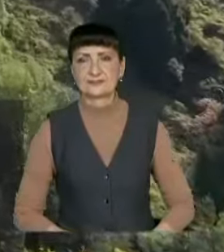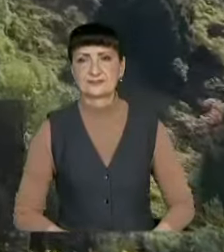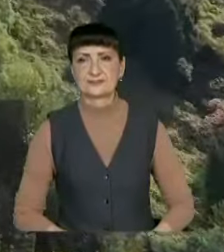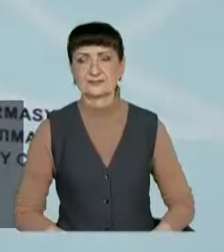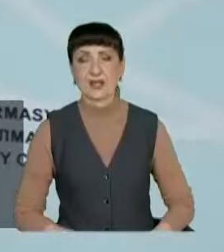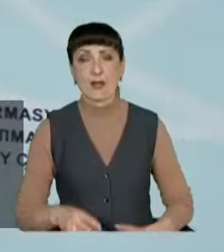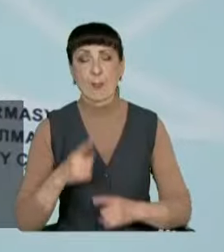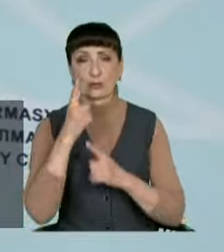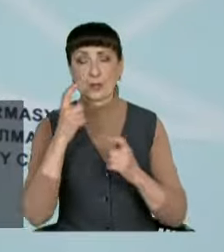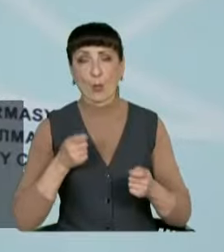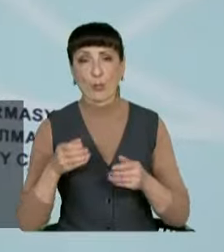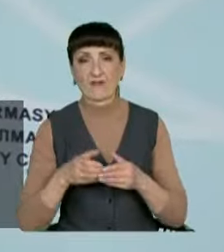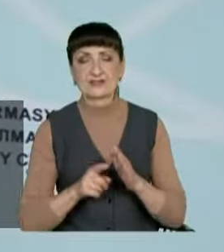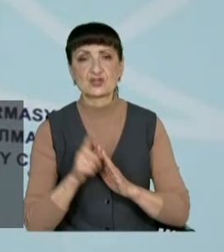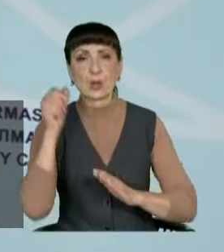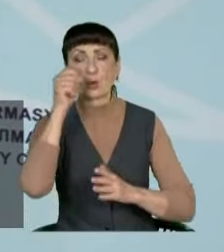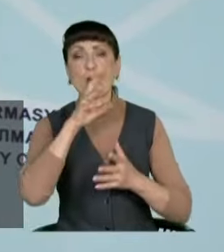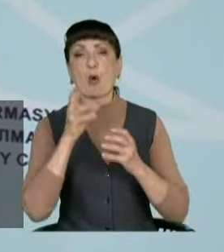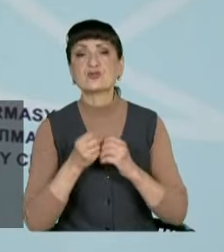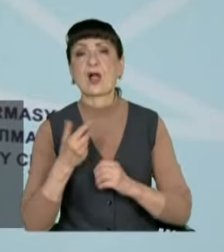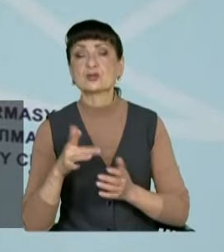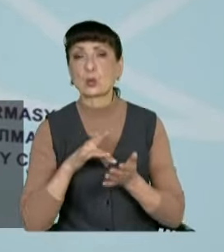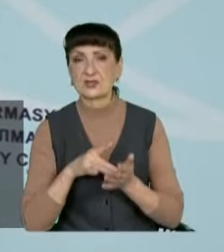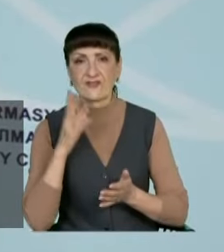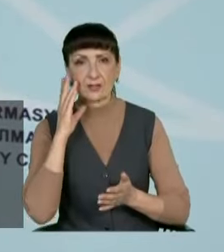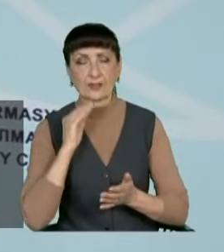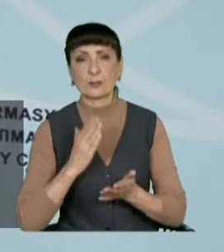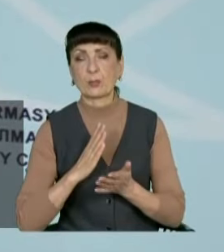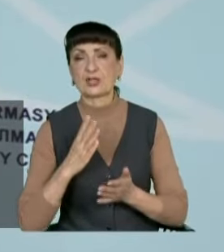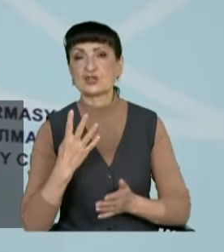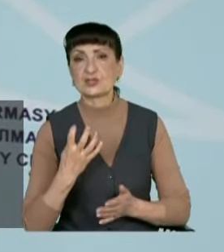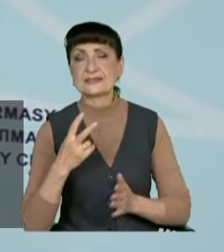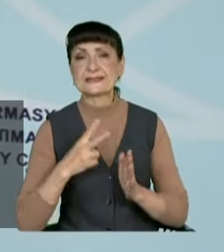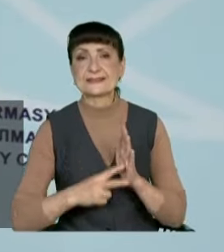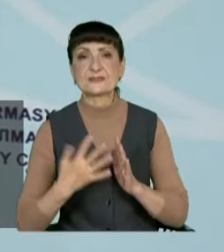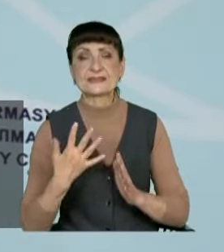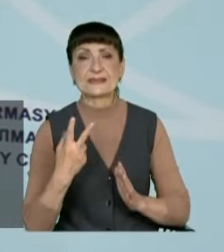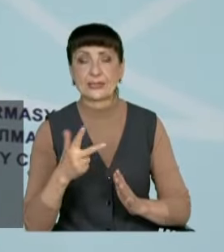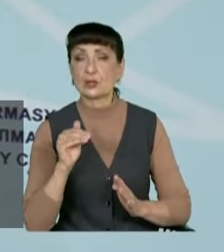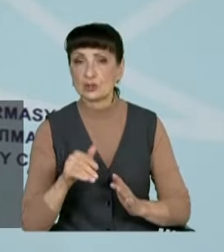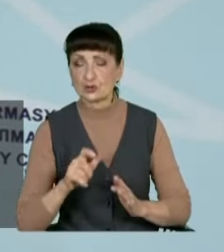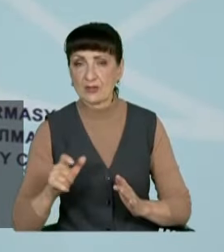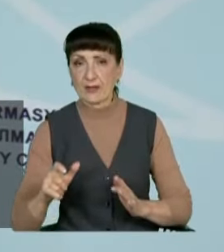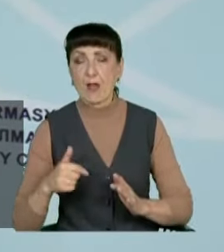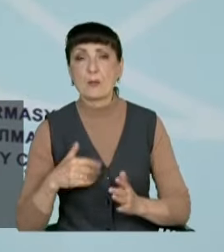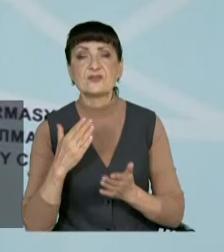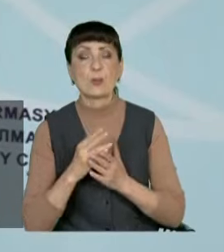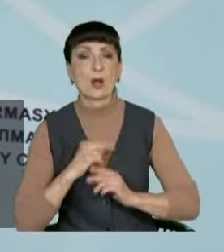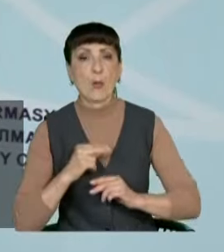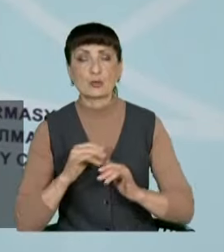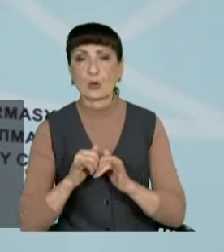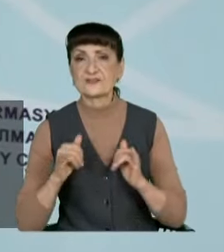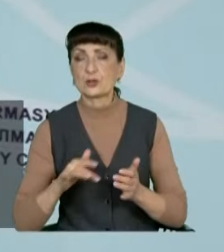По данным управления, с начала года общее количество туристов в Алматы составило 473 тысячи человек. Мы ведем работу по